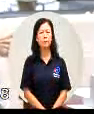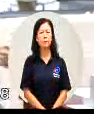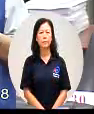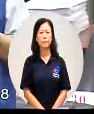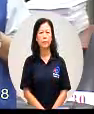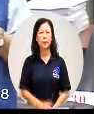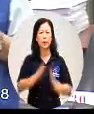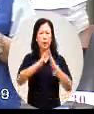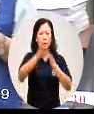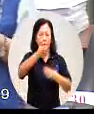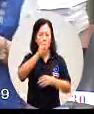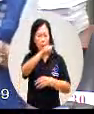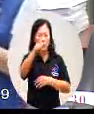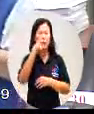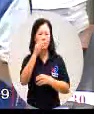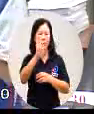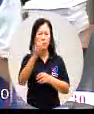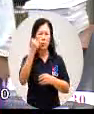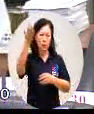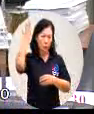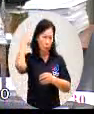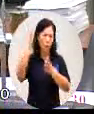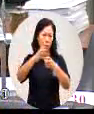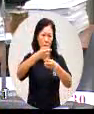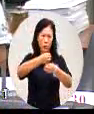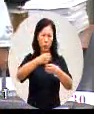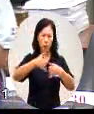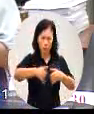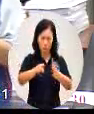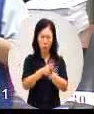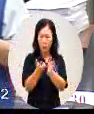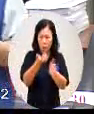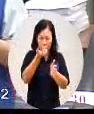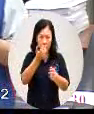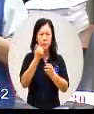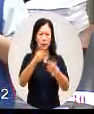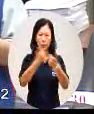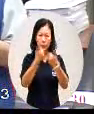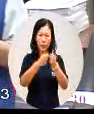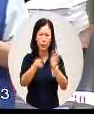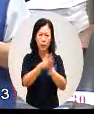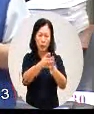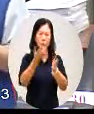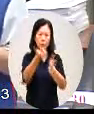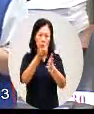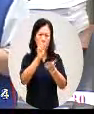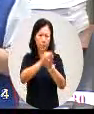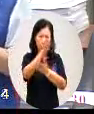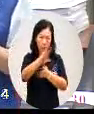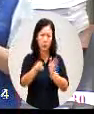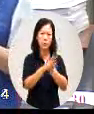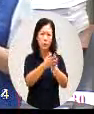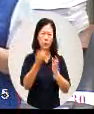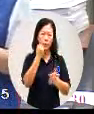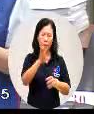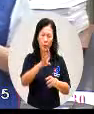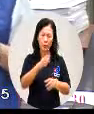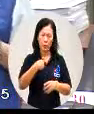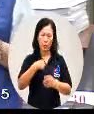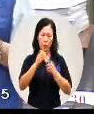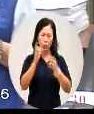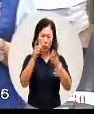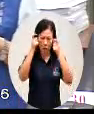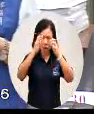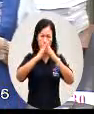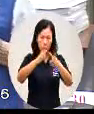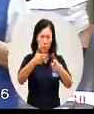市长你要看这后冲咯。我伫征兵中即阵，也是你个市政报告迄阵就开始，我想高雄市唔